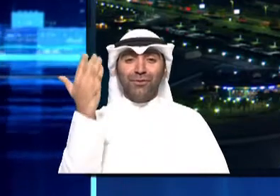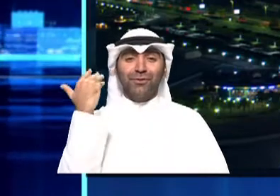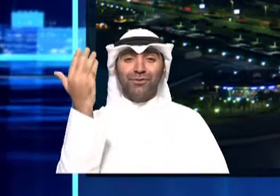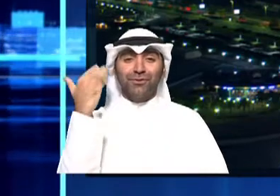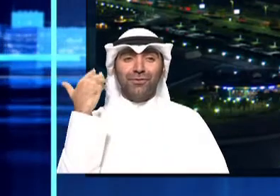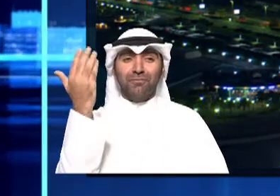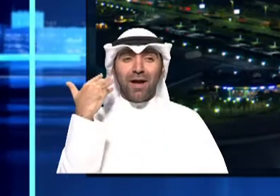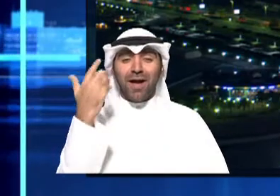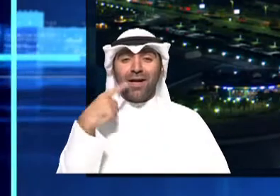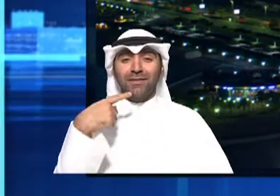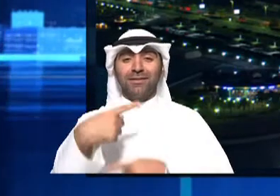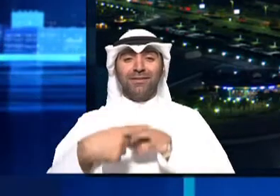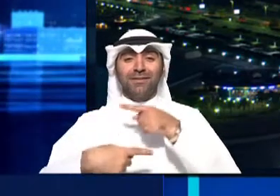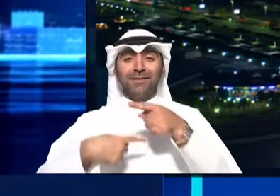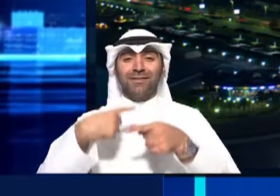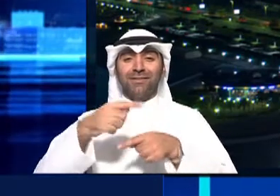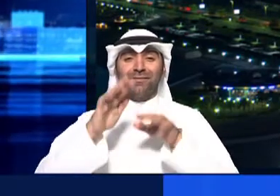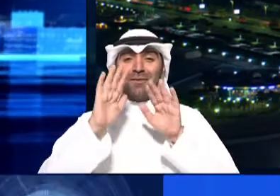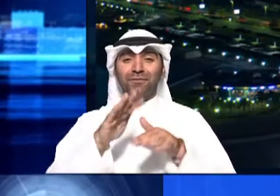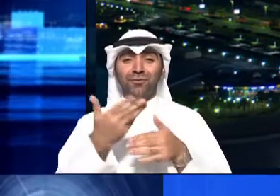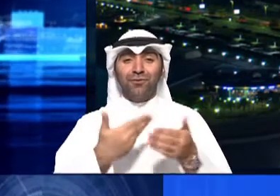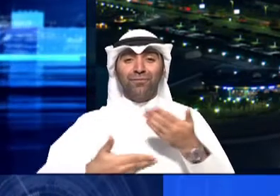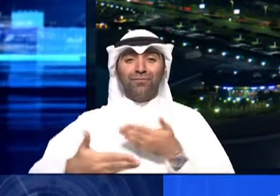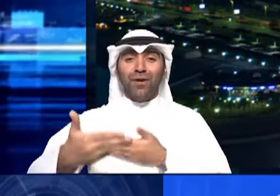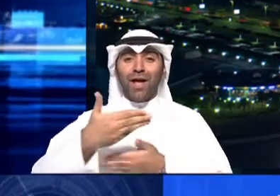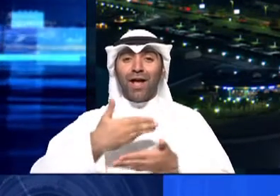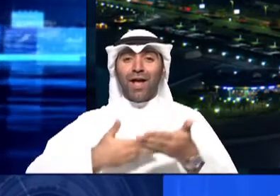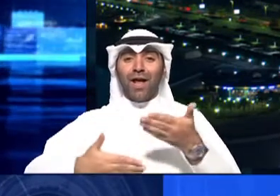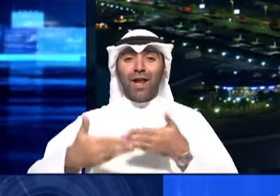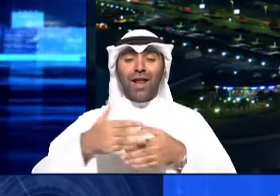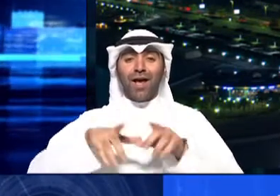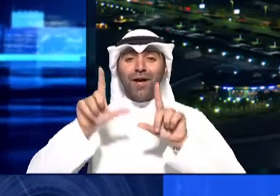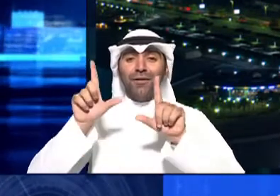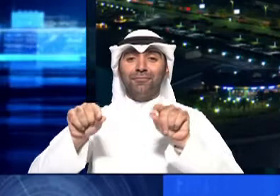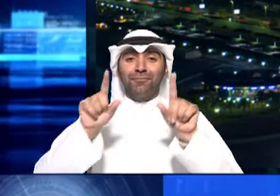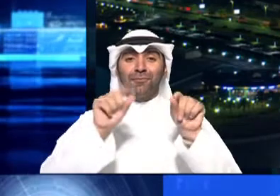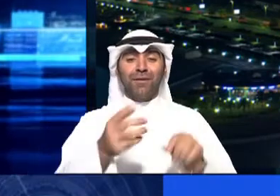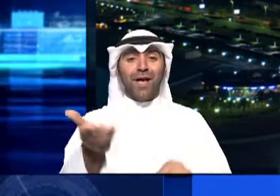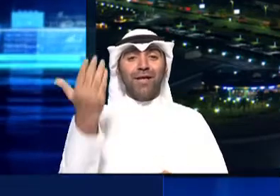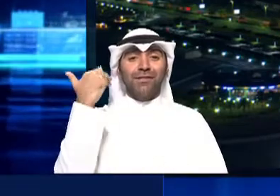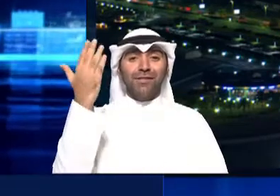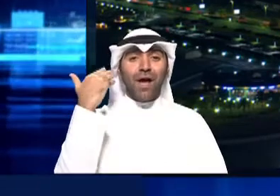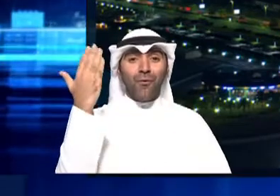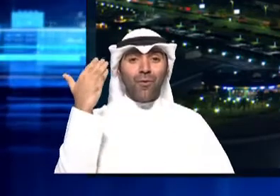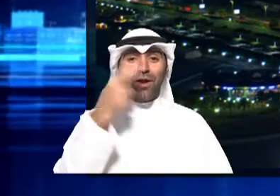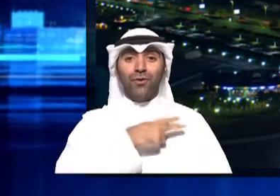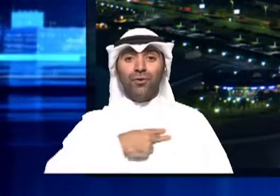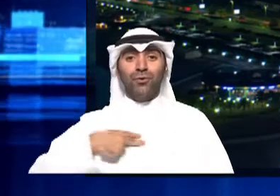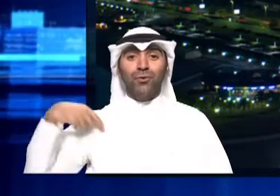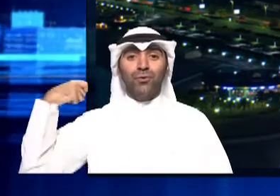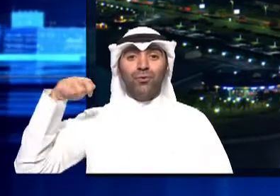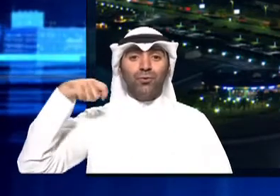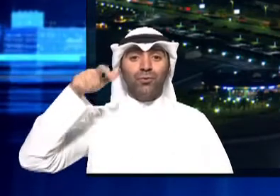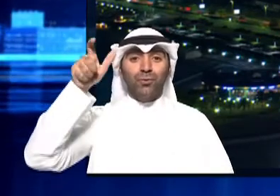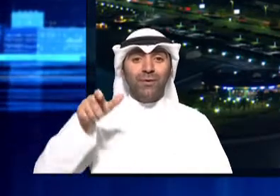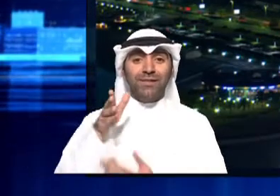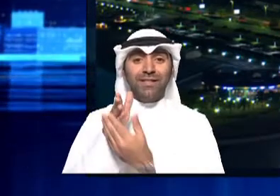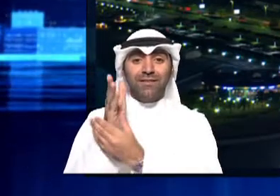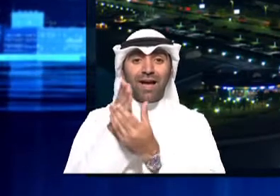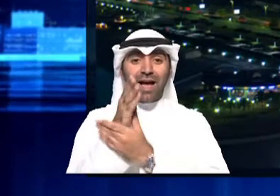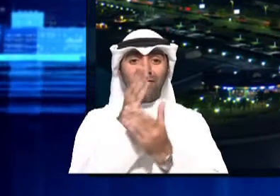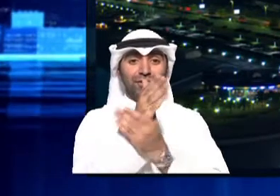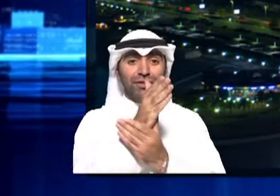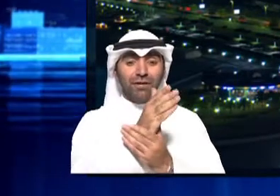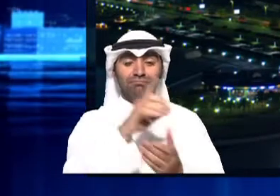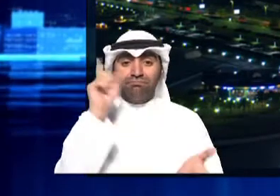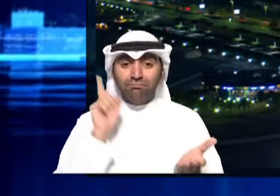يعني يذكر أيام اللي كان وزير خارجية بالخير، كان وزير ولكنه كان أكبر من مجرد وزير